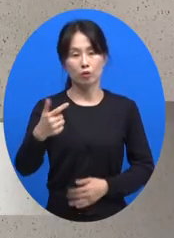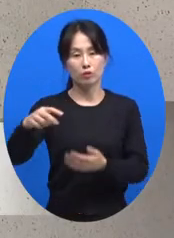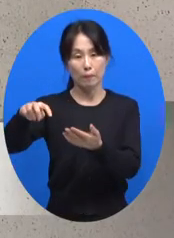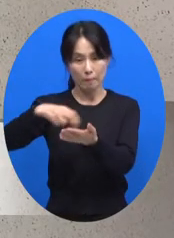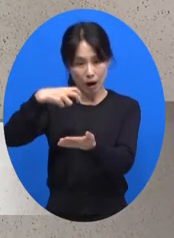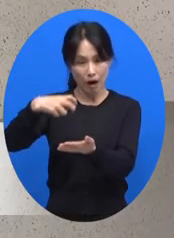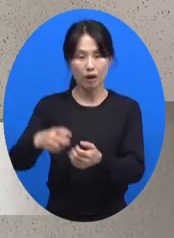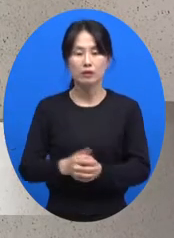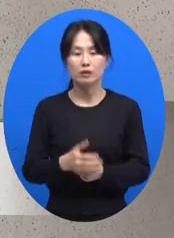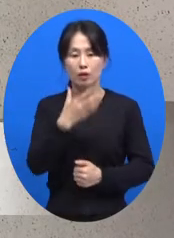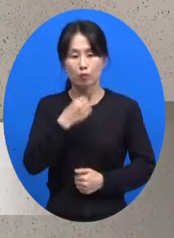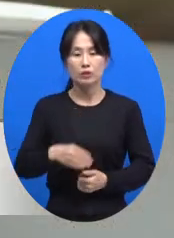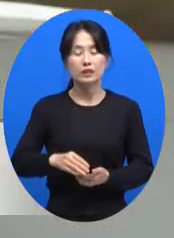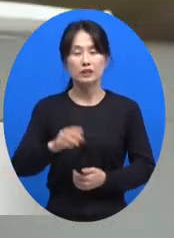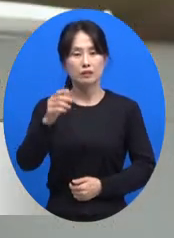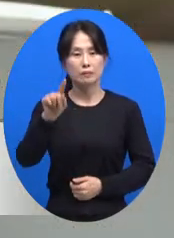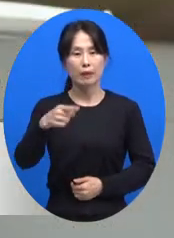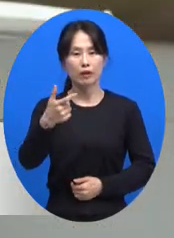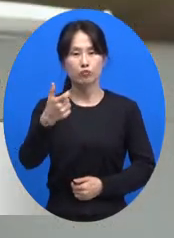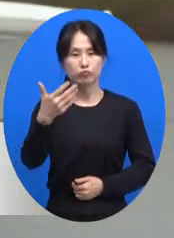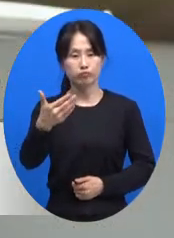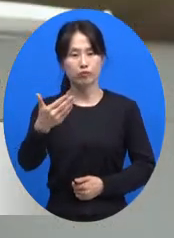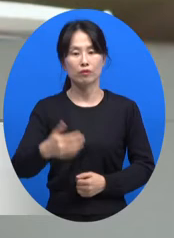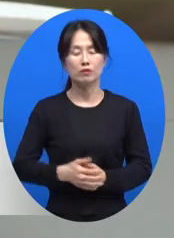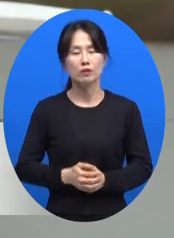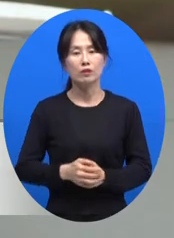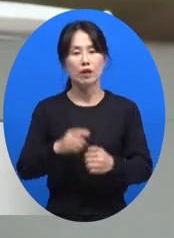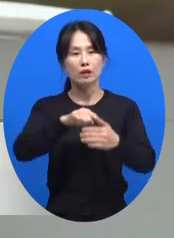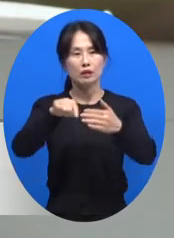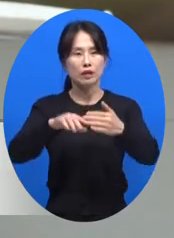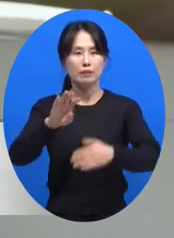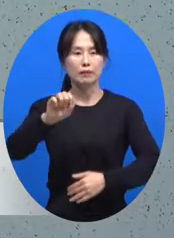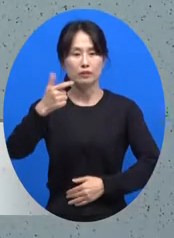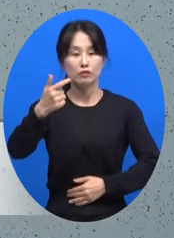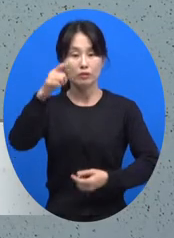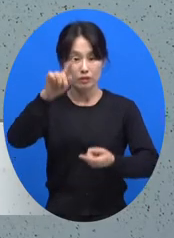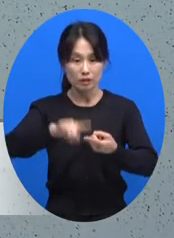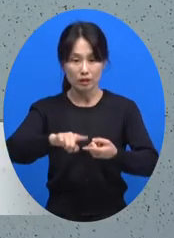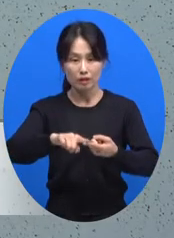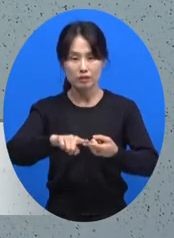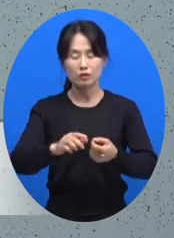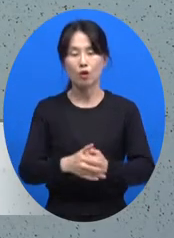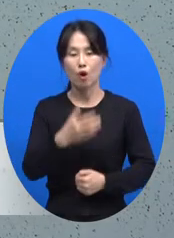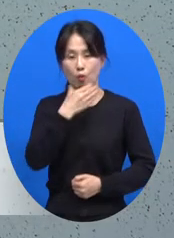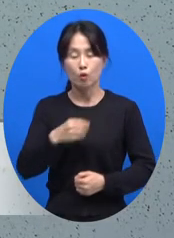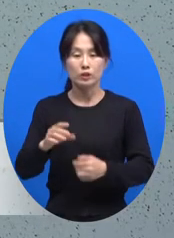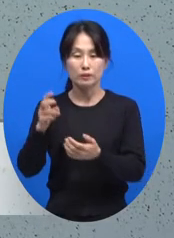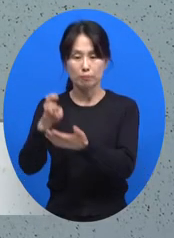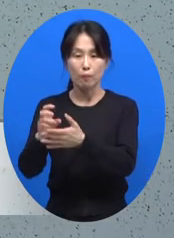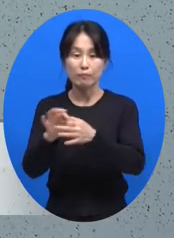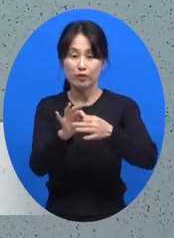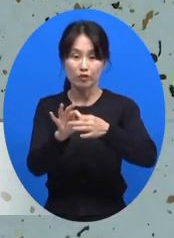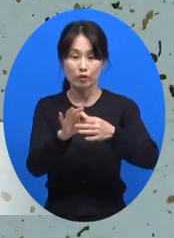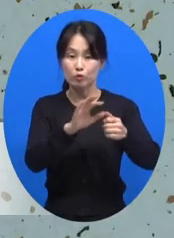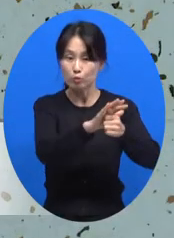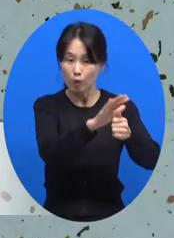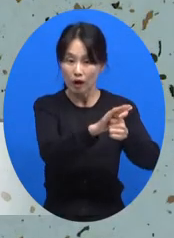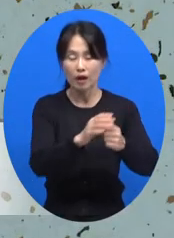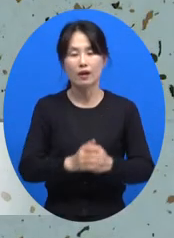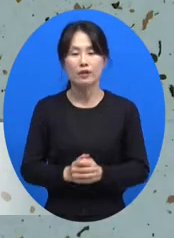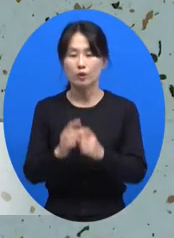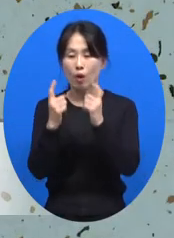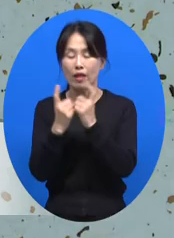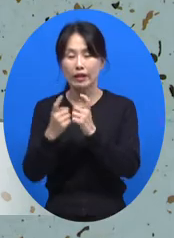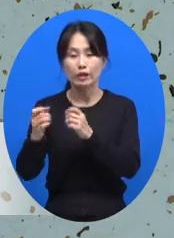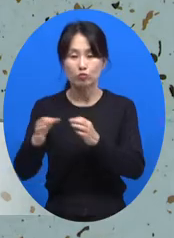접수됐는데 복지 분야는 160건. 이 가운데 46건을 대상으로 기존 복지 제도와 연계 지원하거나